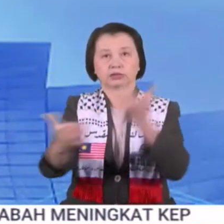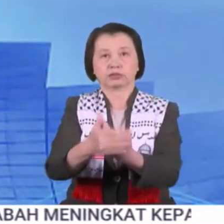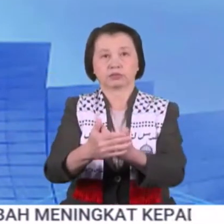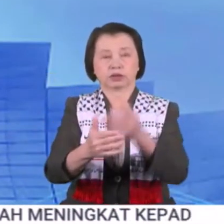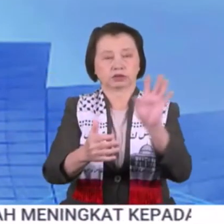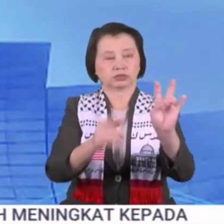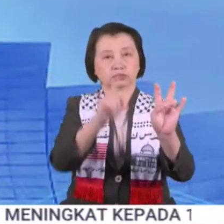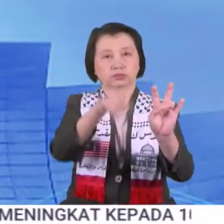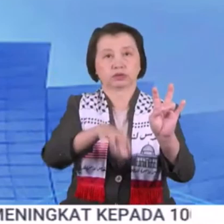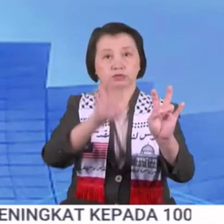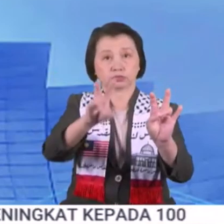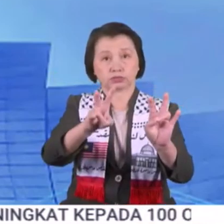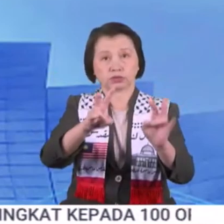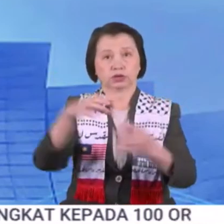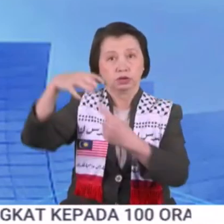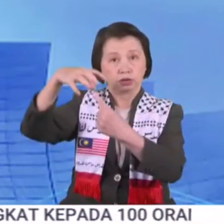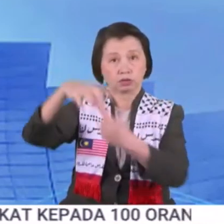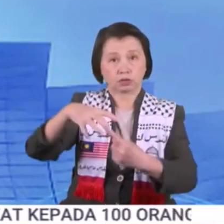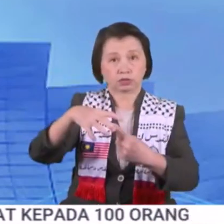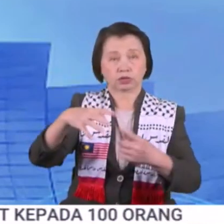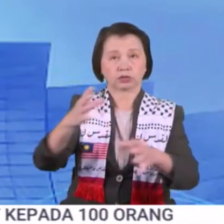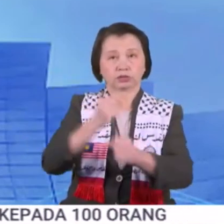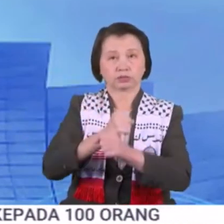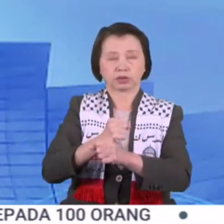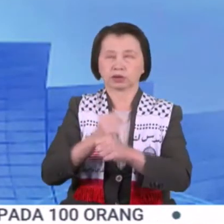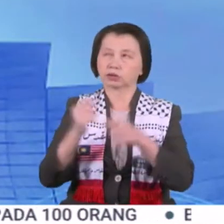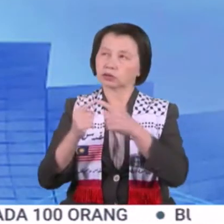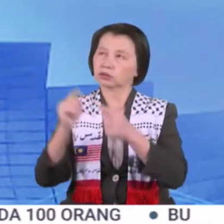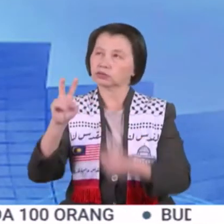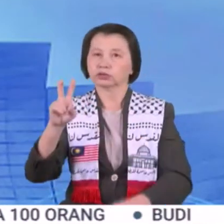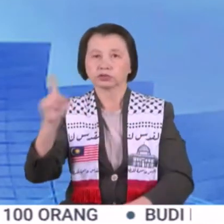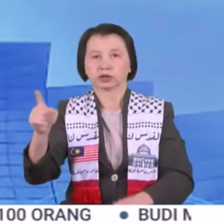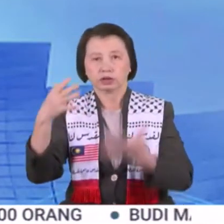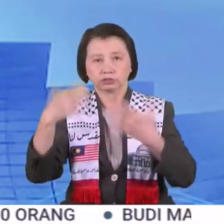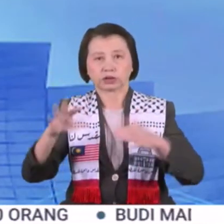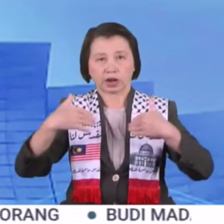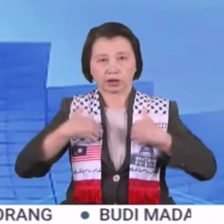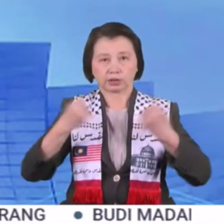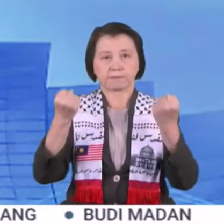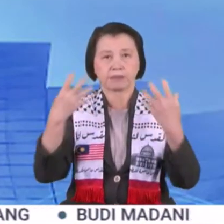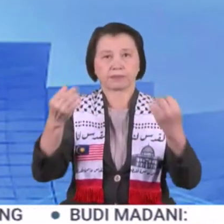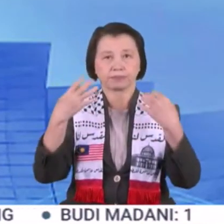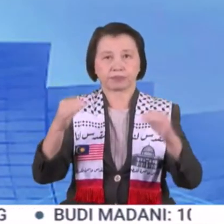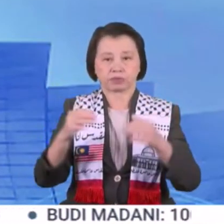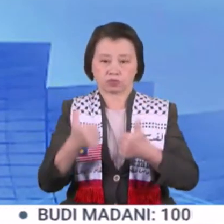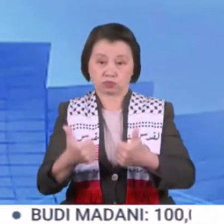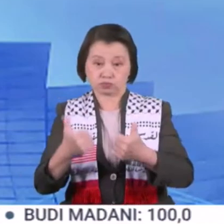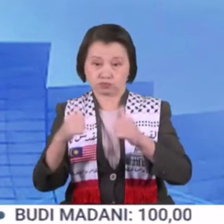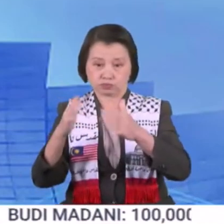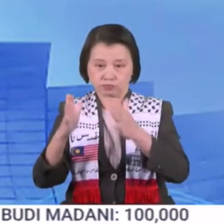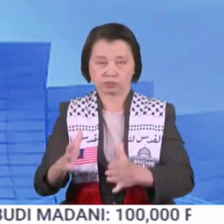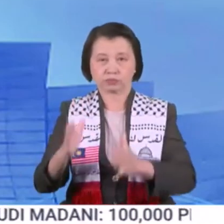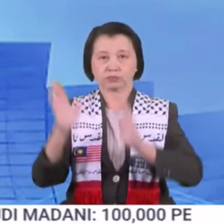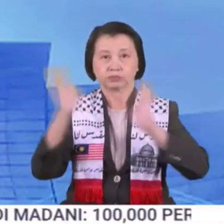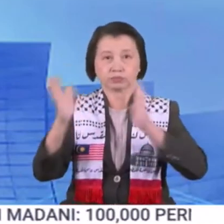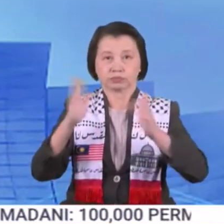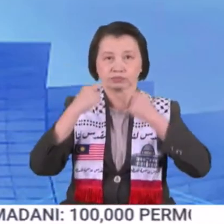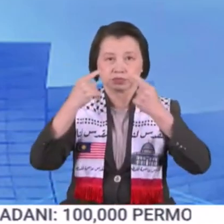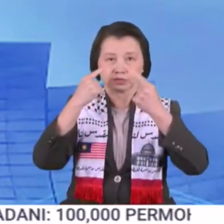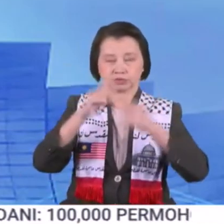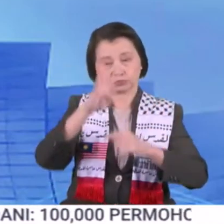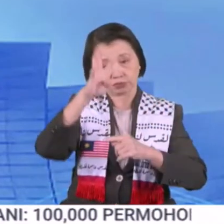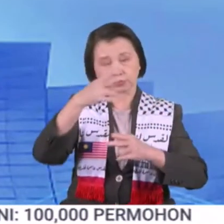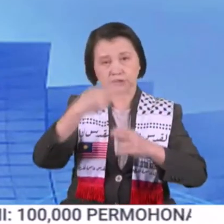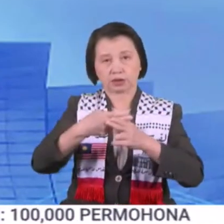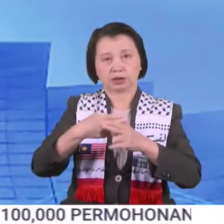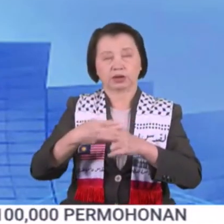7 Julai. Kejohanan yang telah mencapai edisi ke-21 ini telah melahirkan ramai permata sukan tanah air yang berjaya mencipta